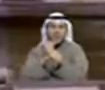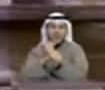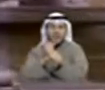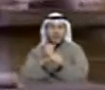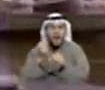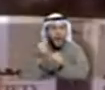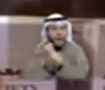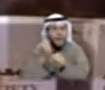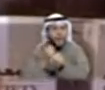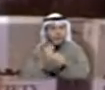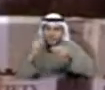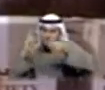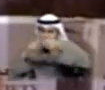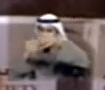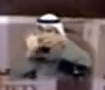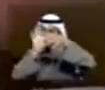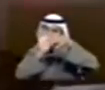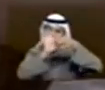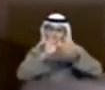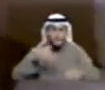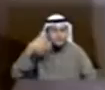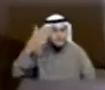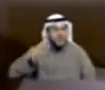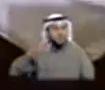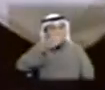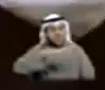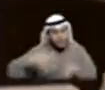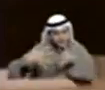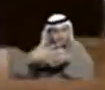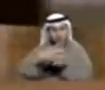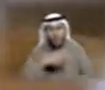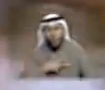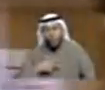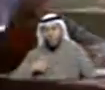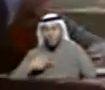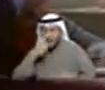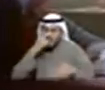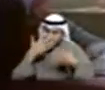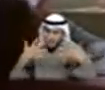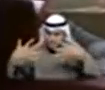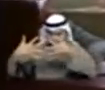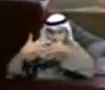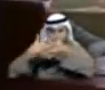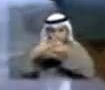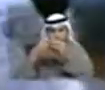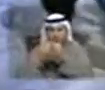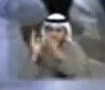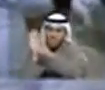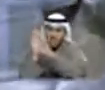الله ورعاه للعلاقات التي يجب أن تسود بين الشعوب، وفي الرؤية السديدة التي تشمل تقديم